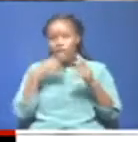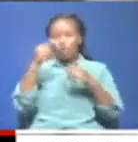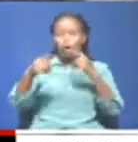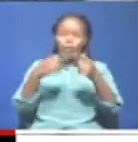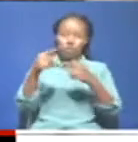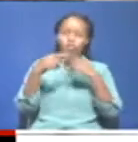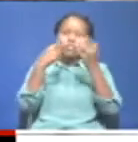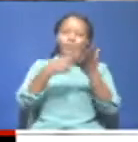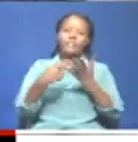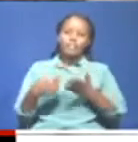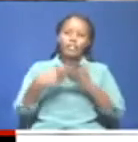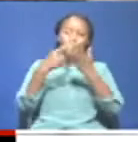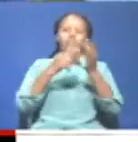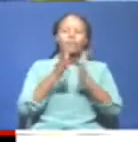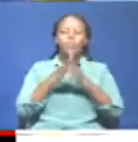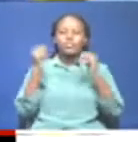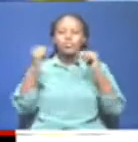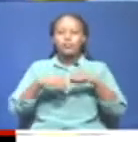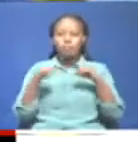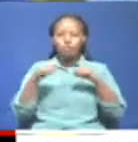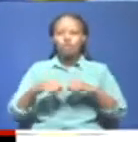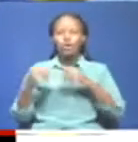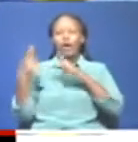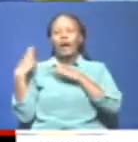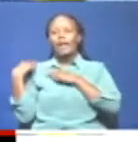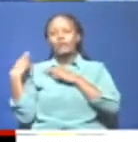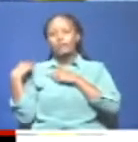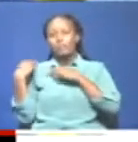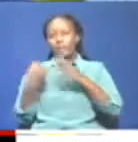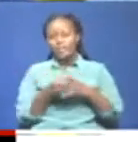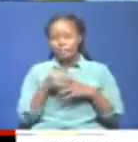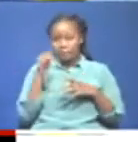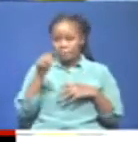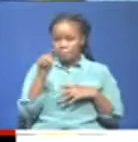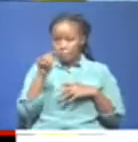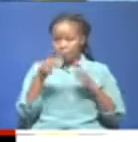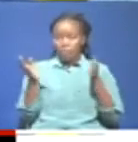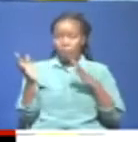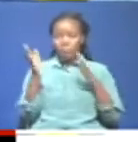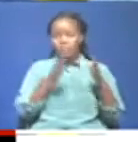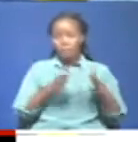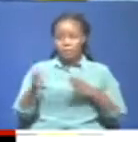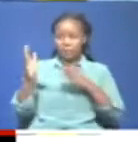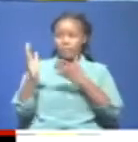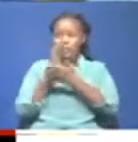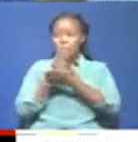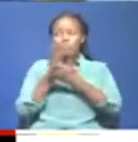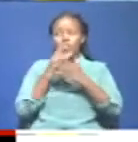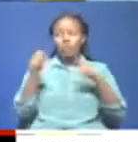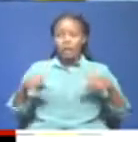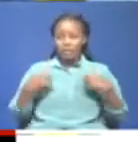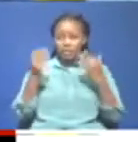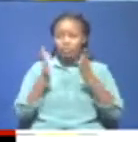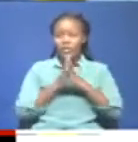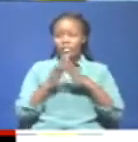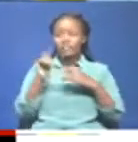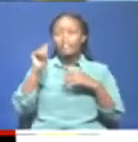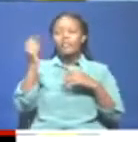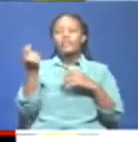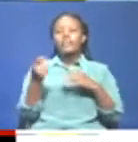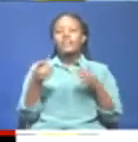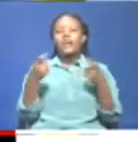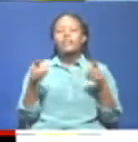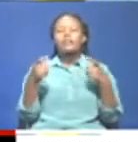mutual accountability. This arrangement between ourselves and the Kenya Media Sector Working Group started